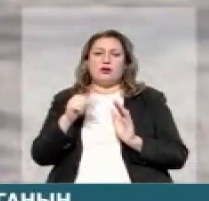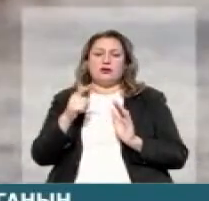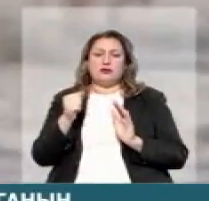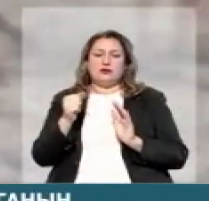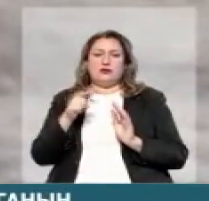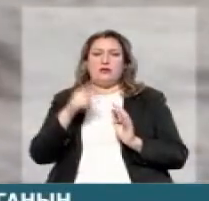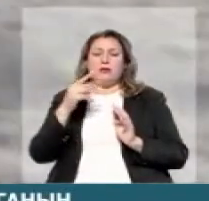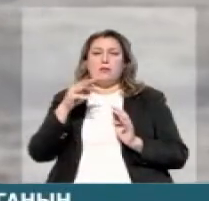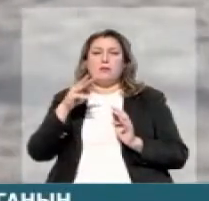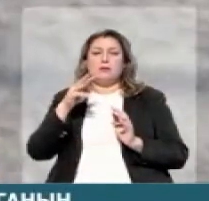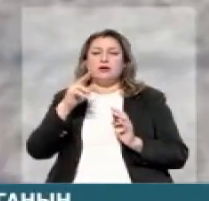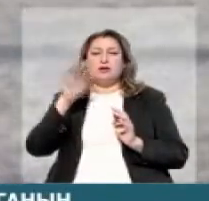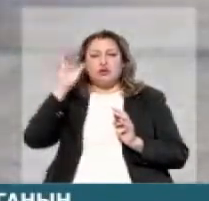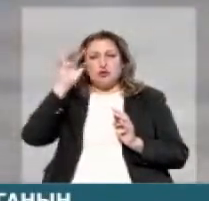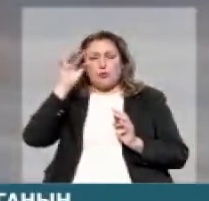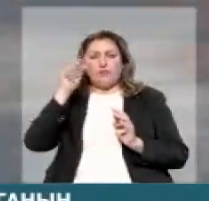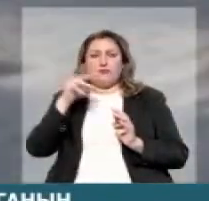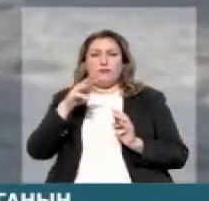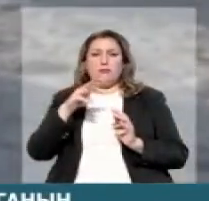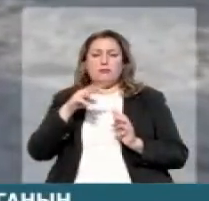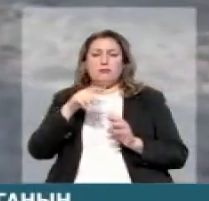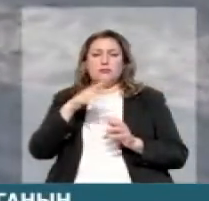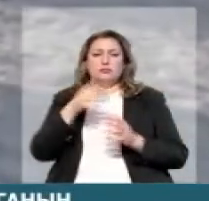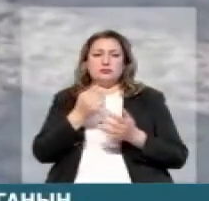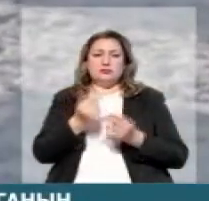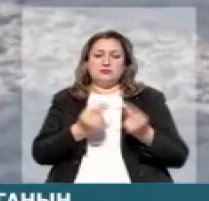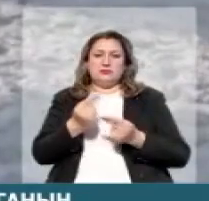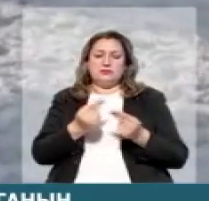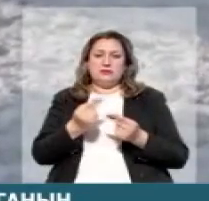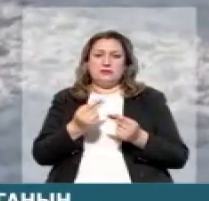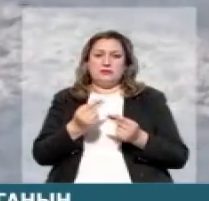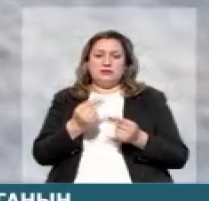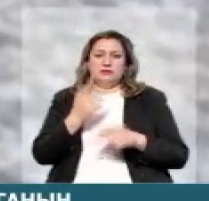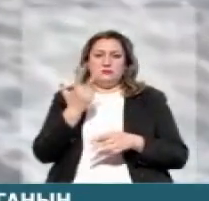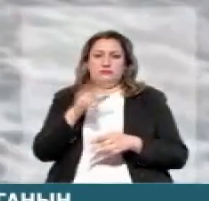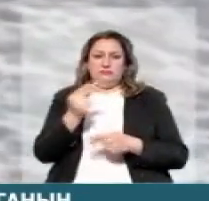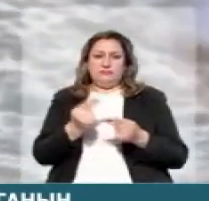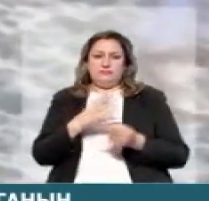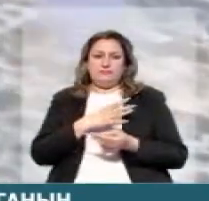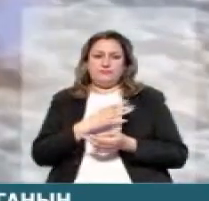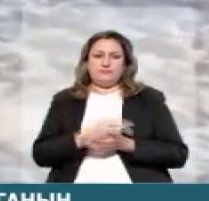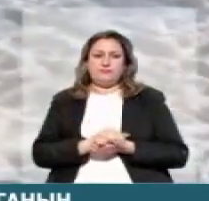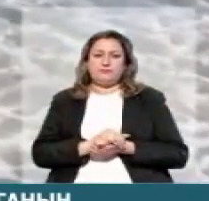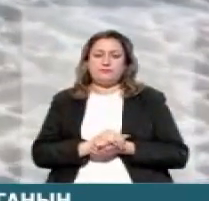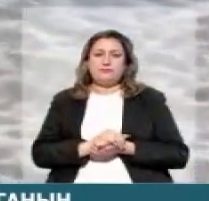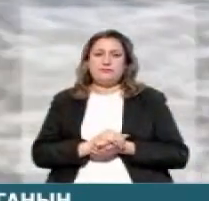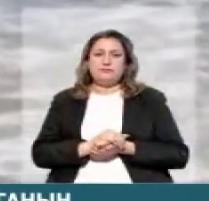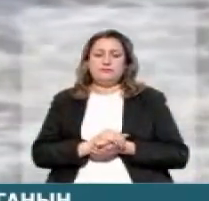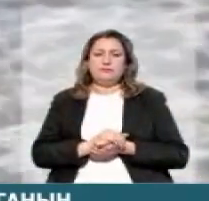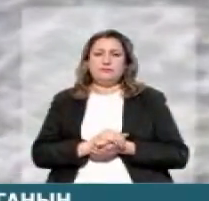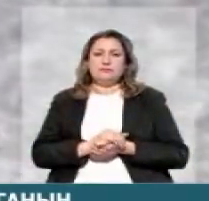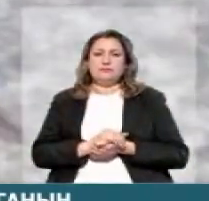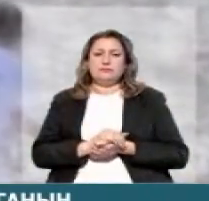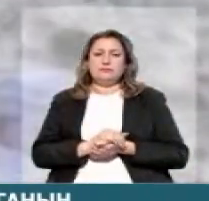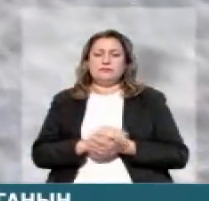жаттықтыратын қазақстандықтар өз тобында соңғы матчта Грекия құрамасымен шеберлік байқасты. Алдымен 13-ші минутта Грекия сапынан Скоуртас